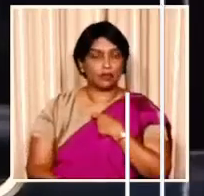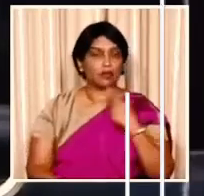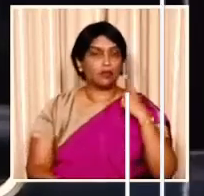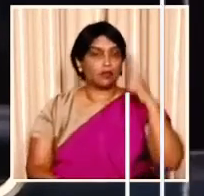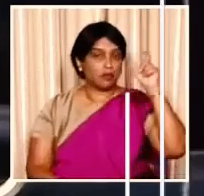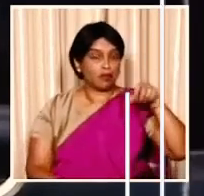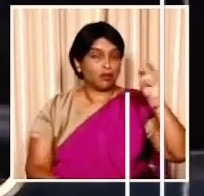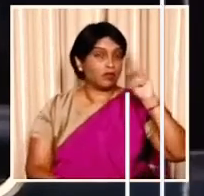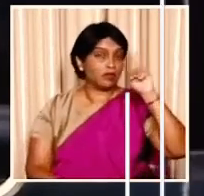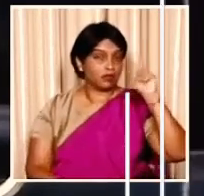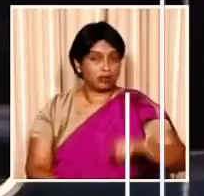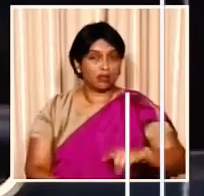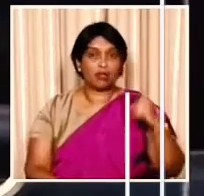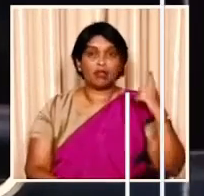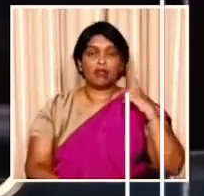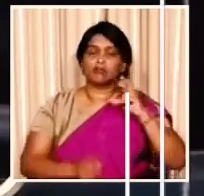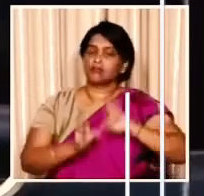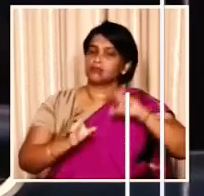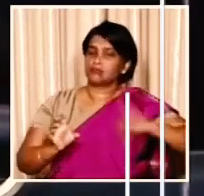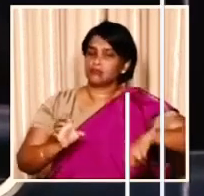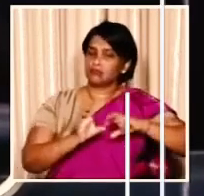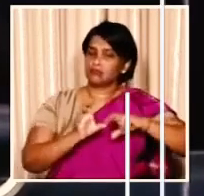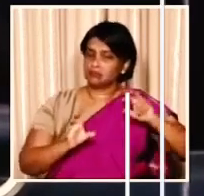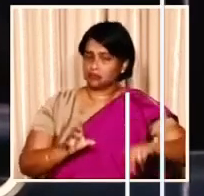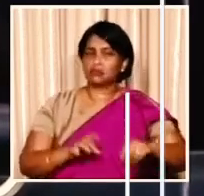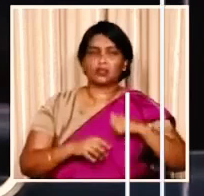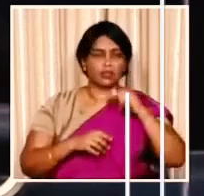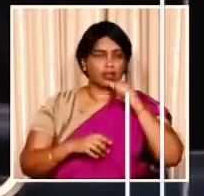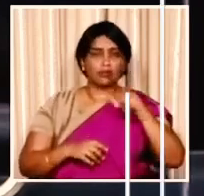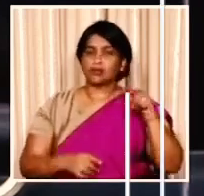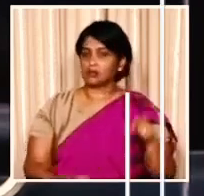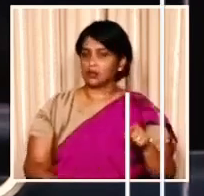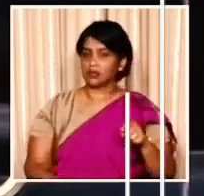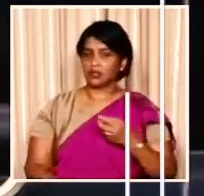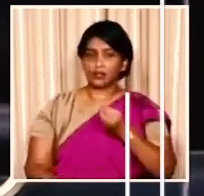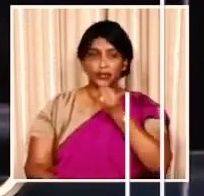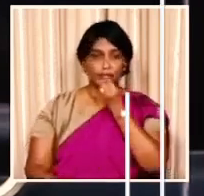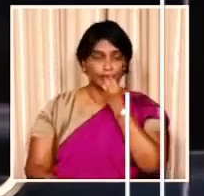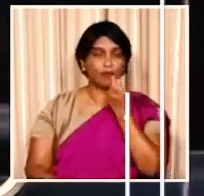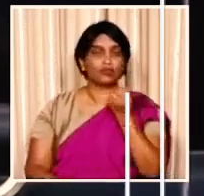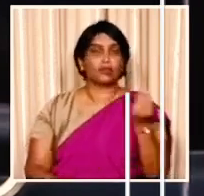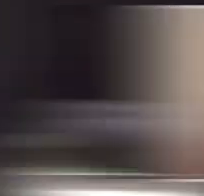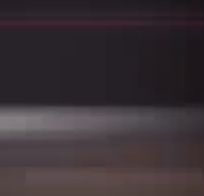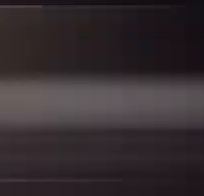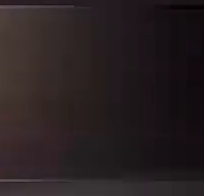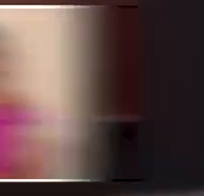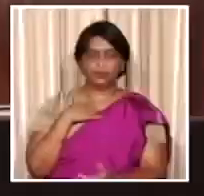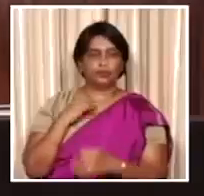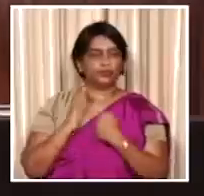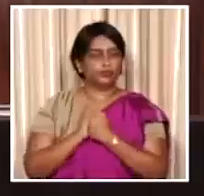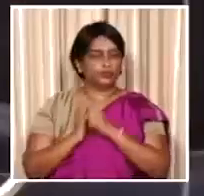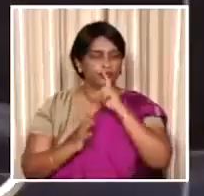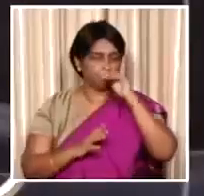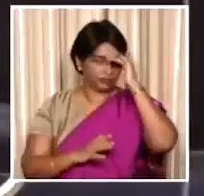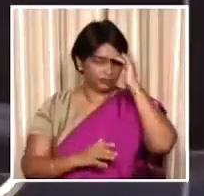සොල්දාදුව 30000ක් විතර ආමේකෙන් ඉවත් වෙලා තියෙනවා කියලා අත වශයෙන්ම ඔවුන්ට මේ කෑමට මුදල් මැදිකම නිසා ගරු